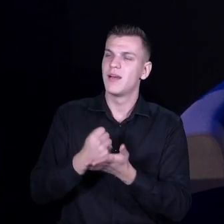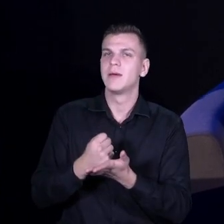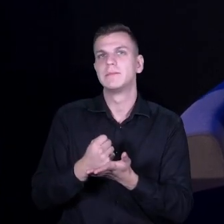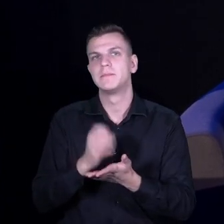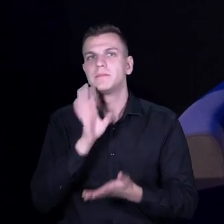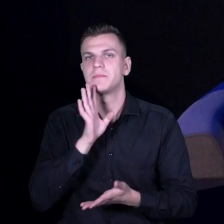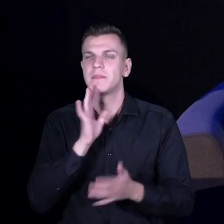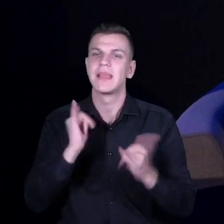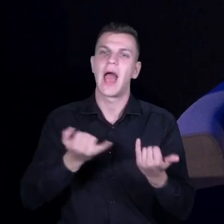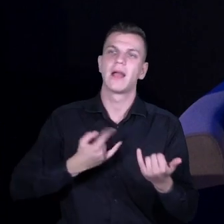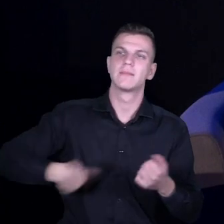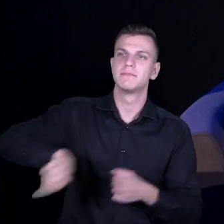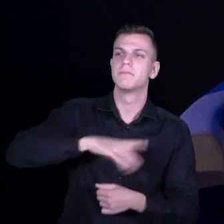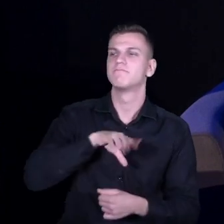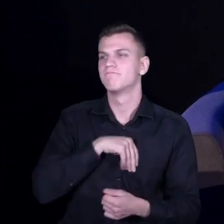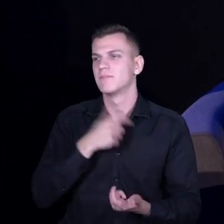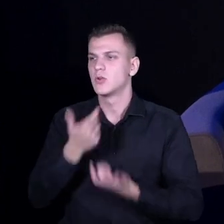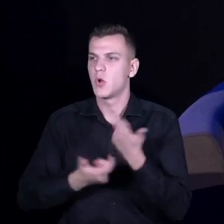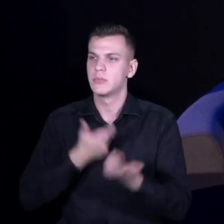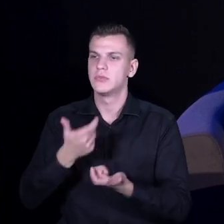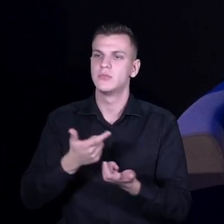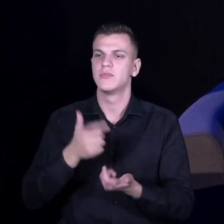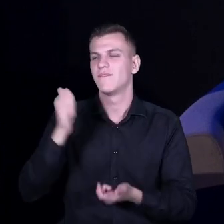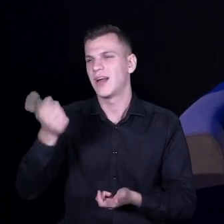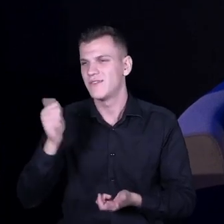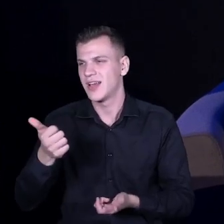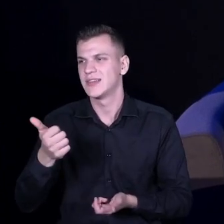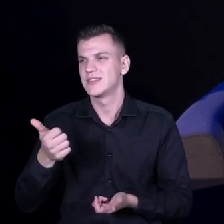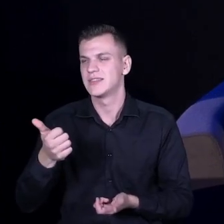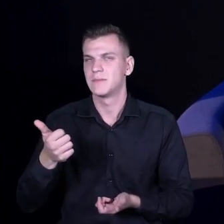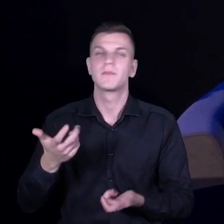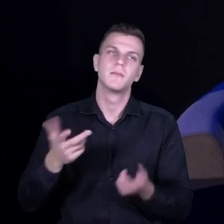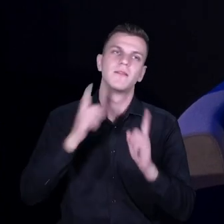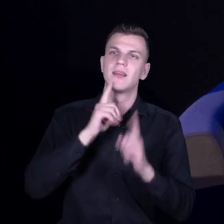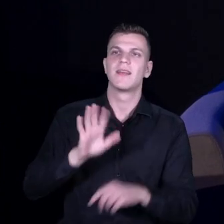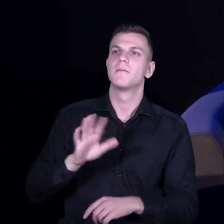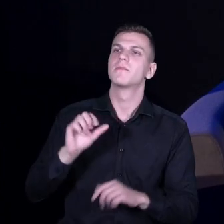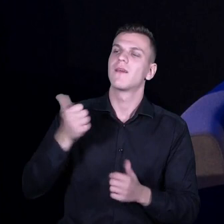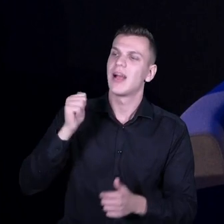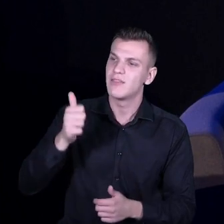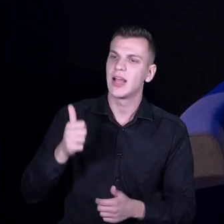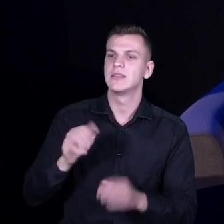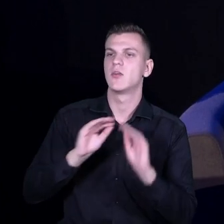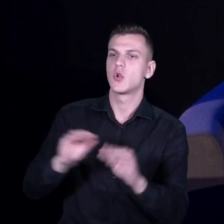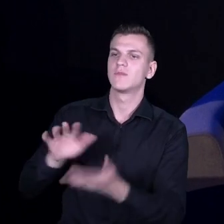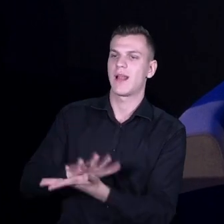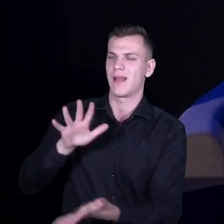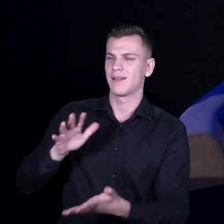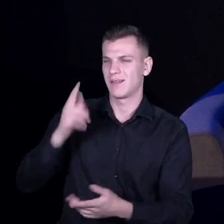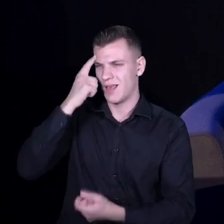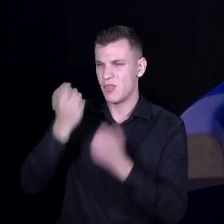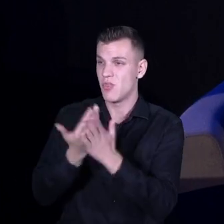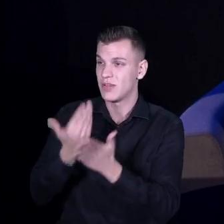nakazowo, ale wspierająco te kompetencje, znaczy ich obecność w polskim systemie wspierać.